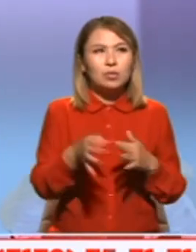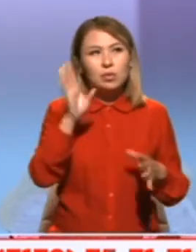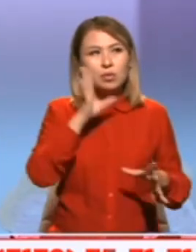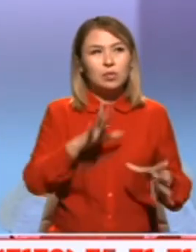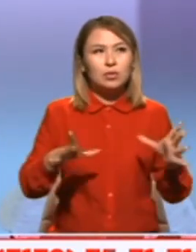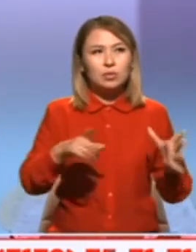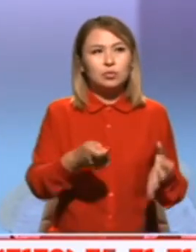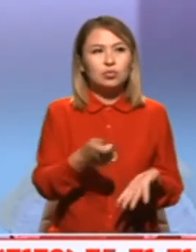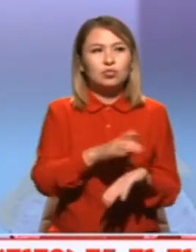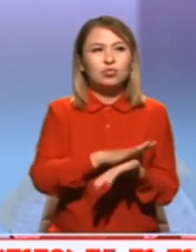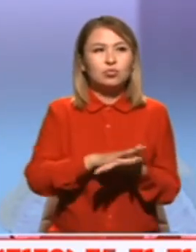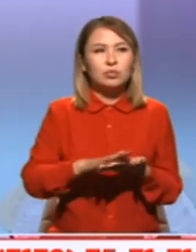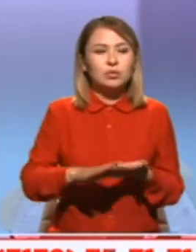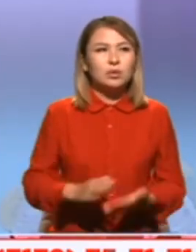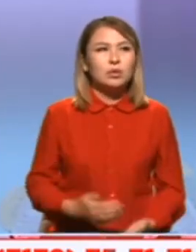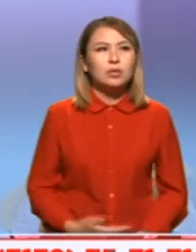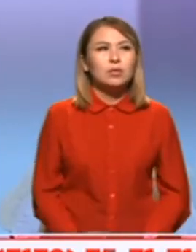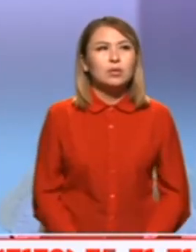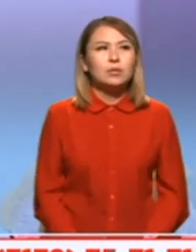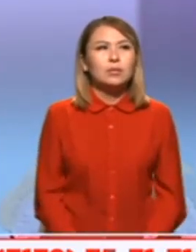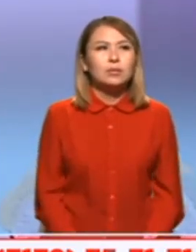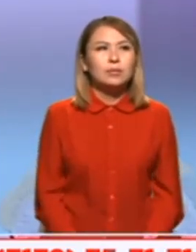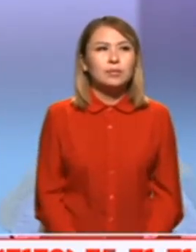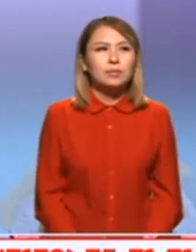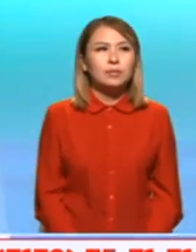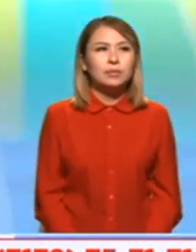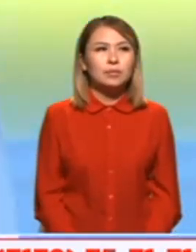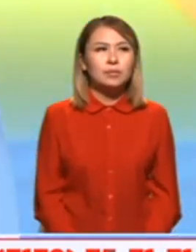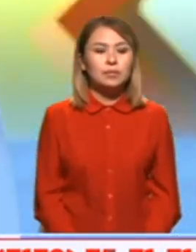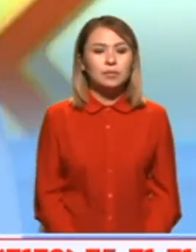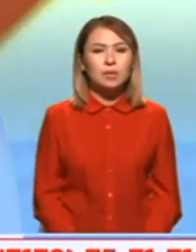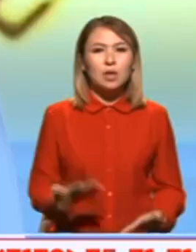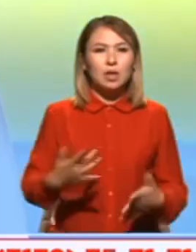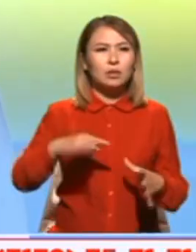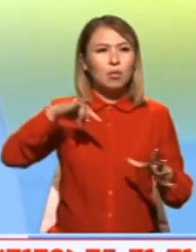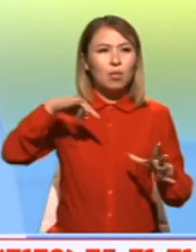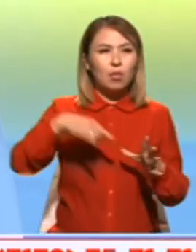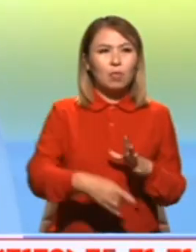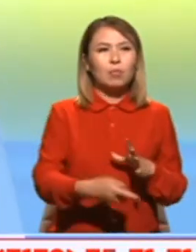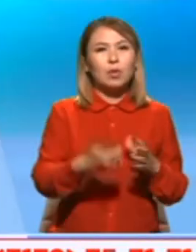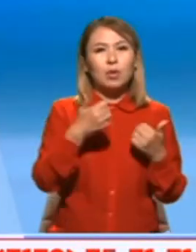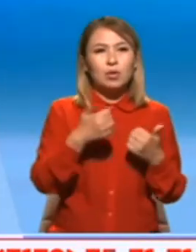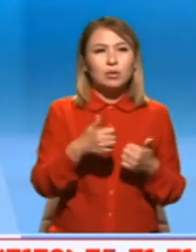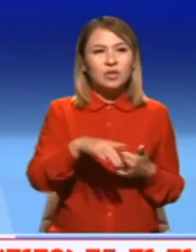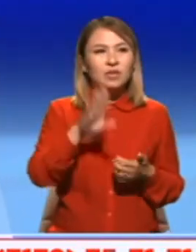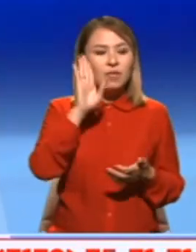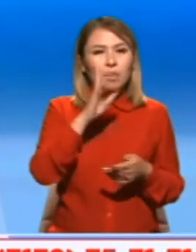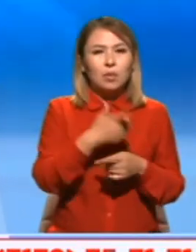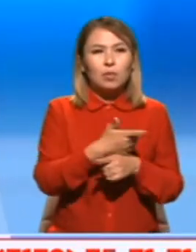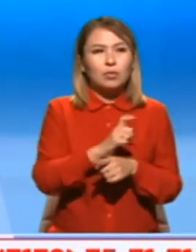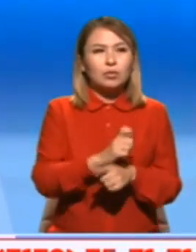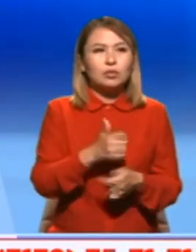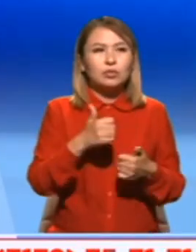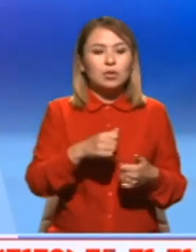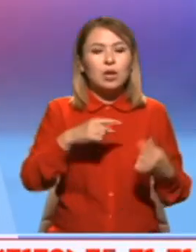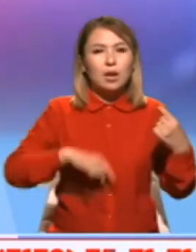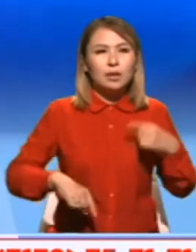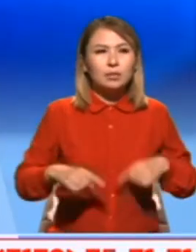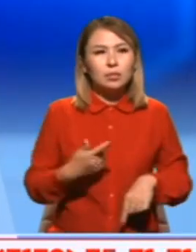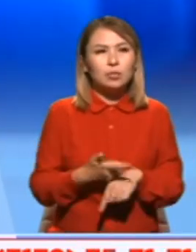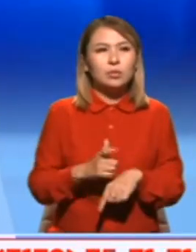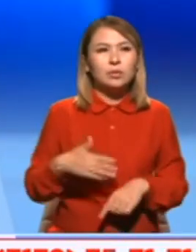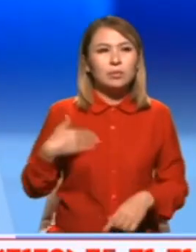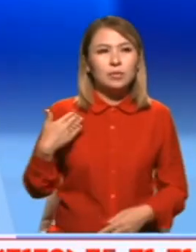алынатын су тазарақ болса болады. Жақсы су болса, иә, тереңдігі терең болатын болса, онда ол су өте жақсы организмге